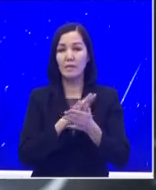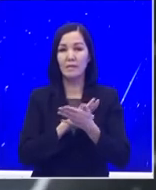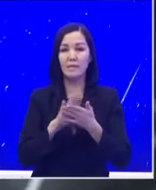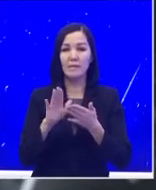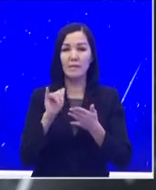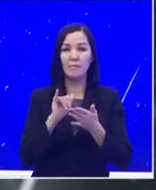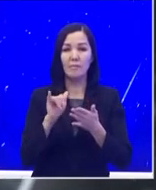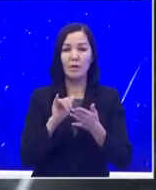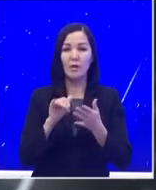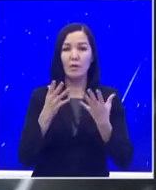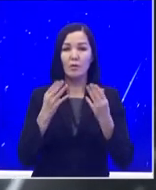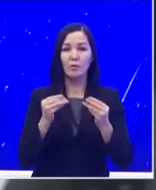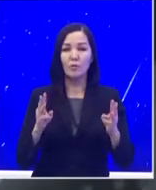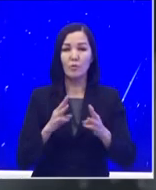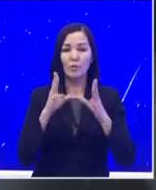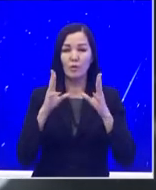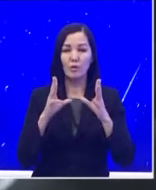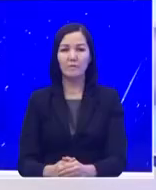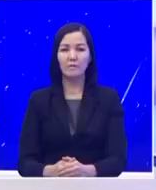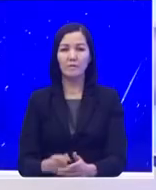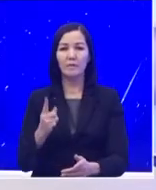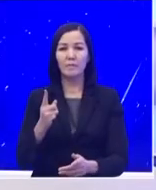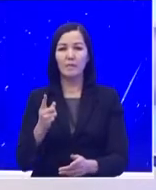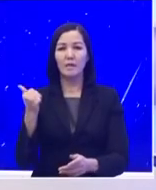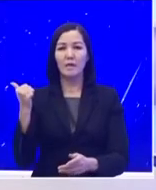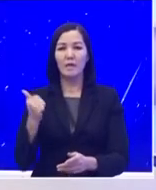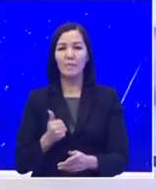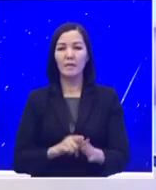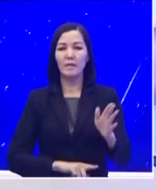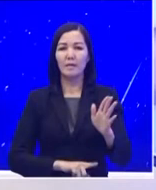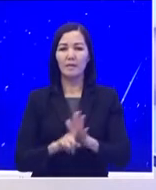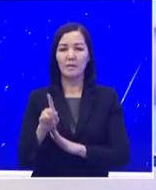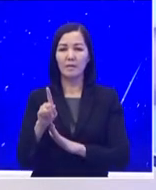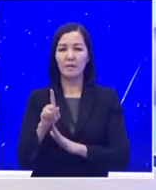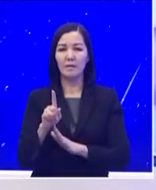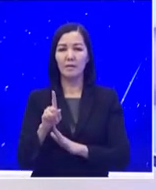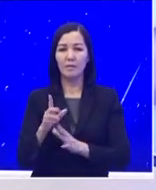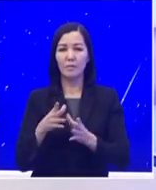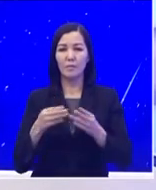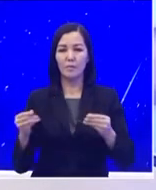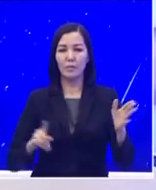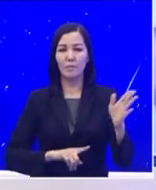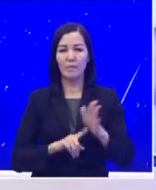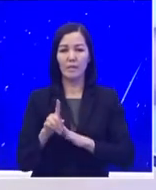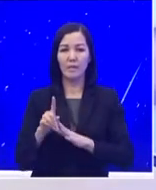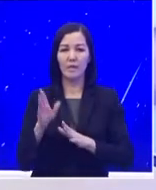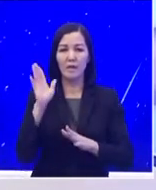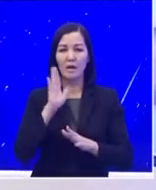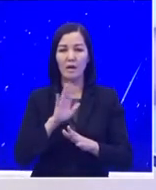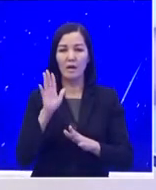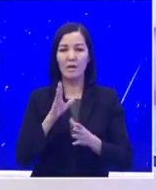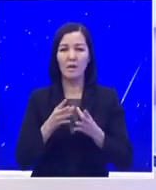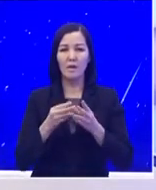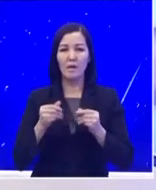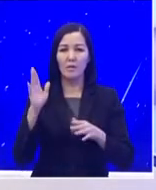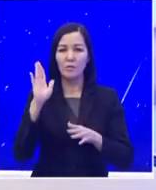өрт қауіпсіздігі сенбілігі өткізіледі. Көктемнің басталуына бір апта қалды. Өңірде қар еріп, өзен су арналары кемерінен